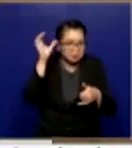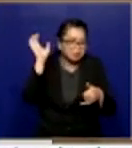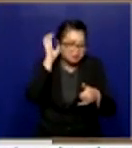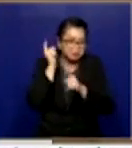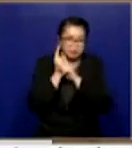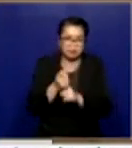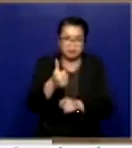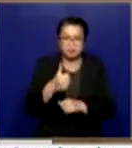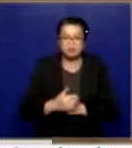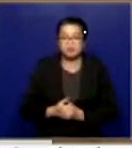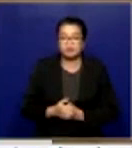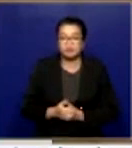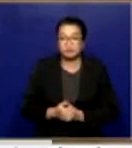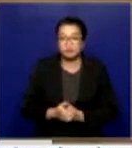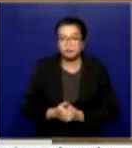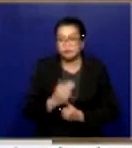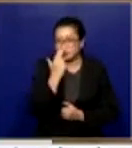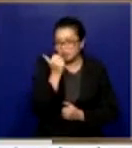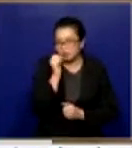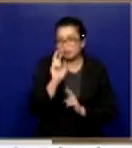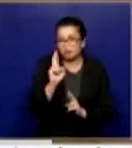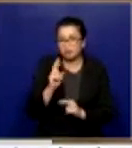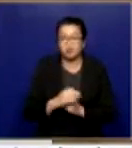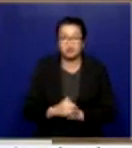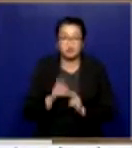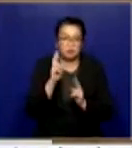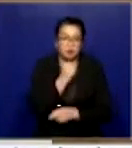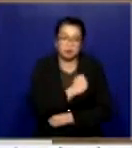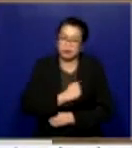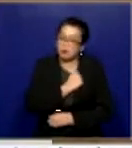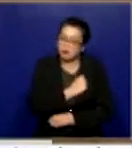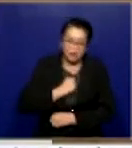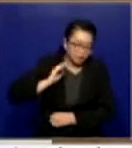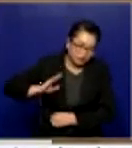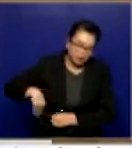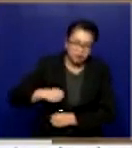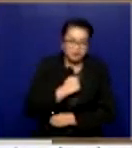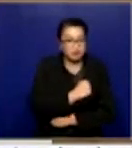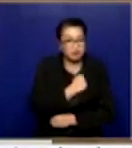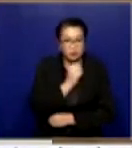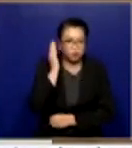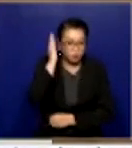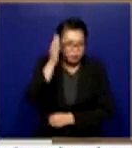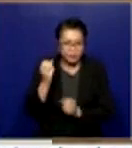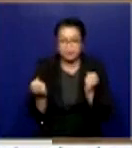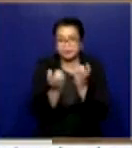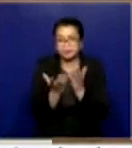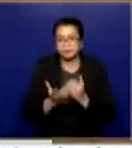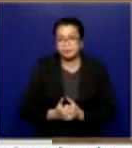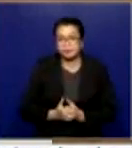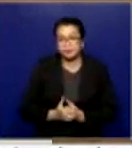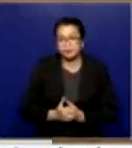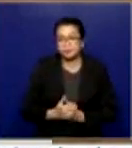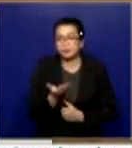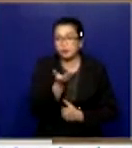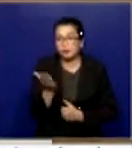ถ้าไม่คบกันเเล้วนะครับเดี๋ยวเราจะมาเถียงใส่ที่หลังอากาศจะทำวันนี้ในวันข้างหน้าไม่คมนะครับก็ขอให้